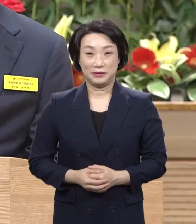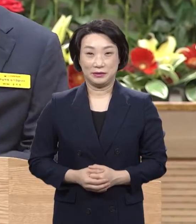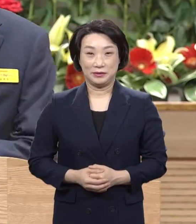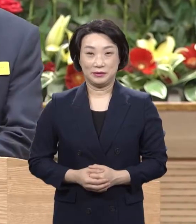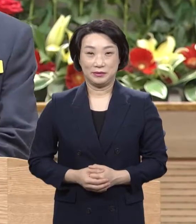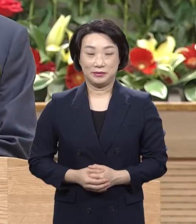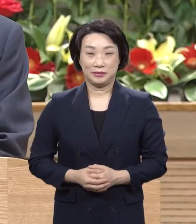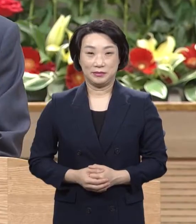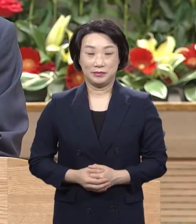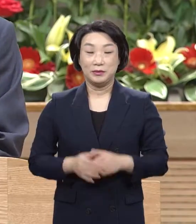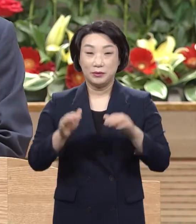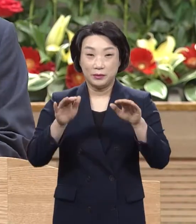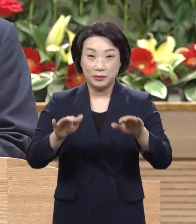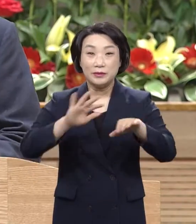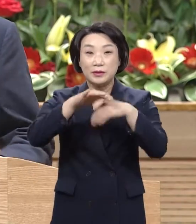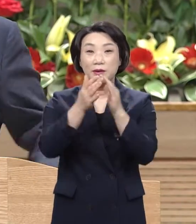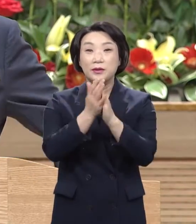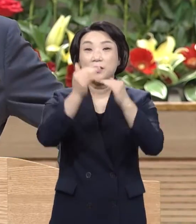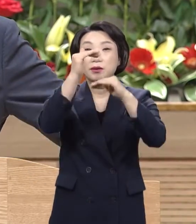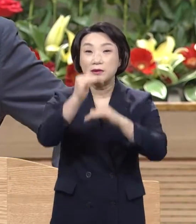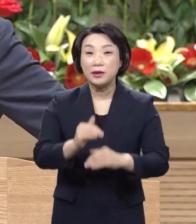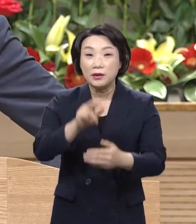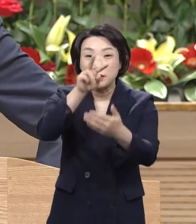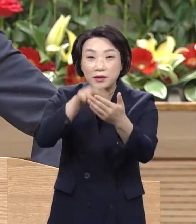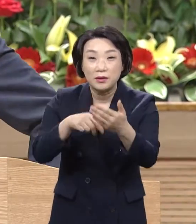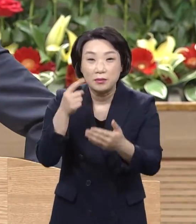오늘 본문을 보면